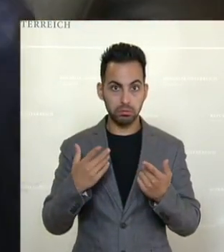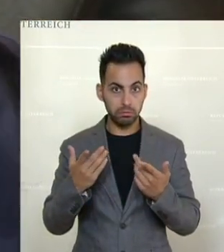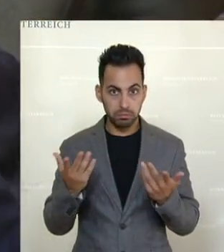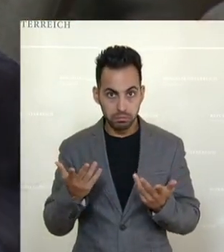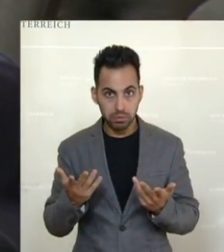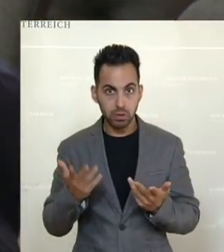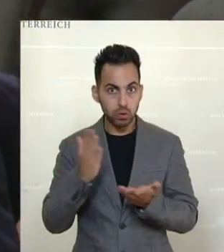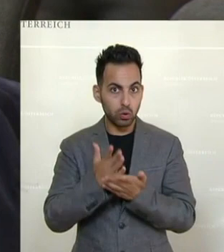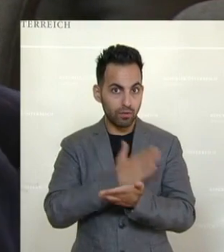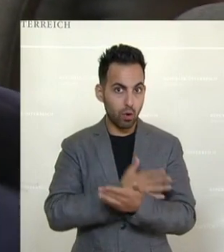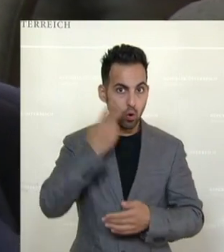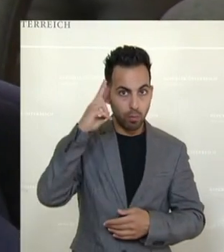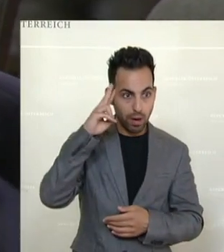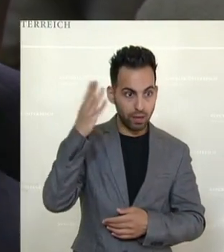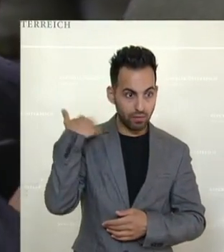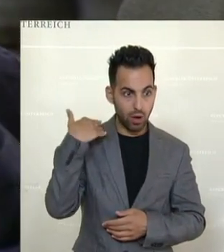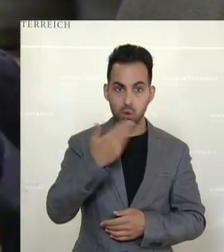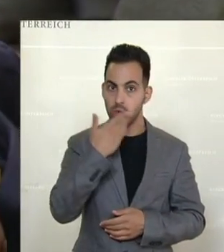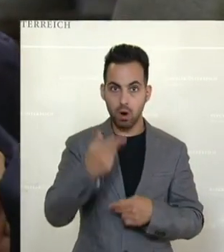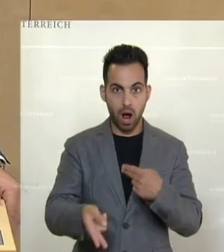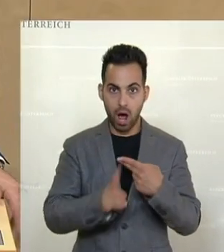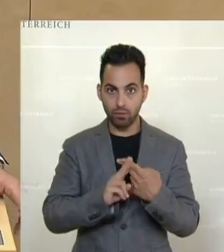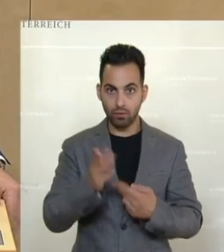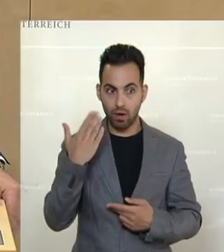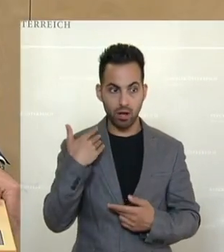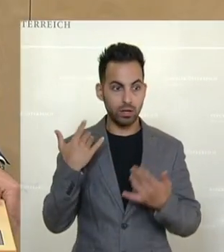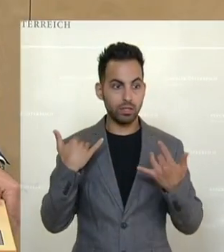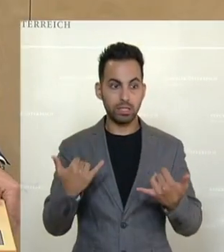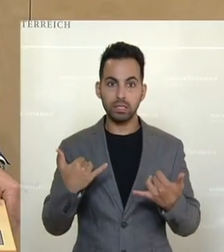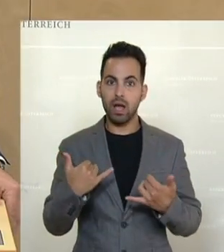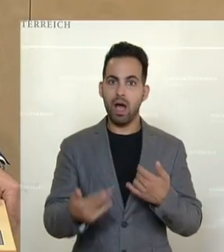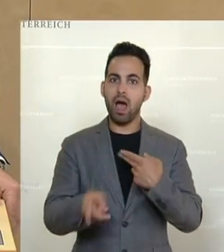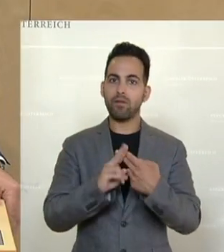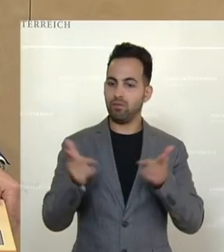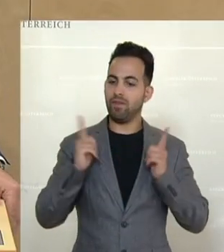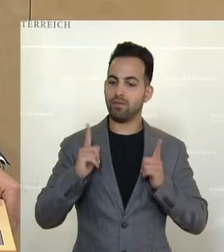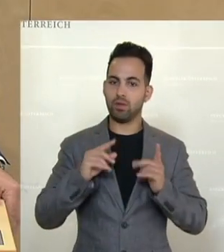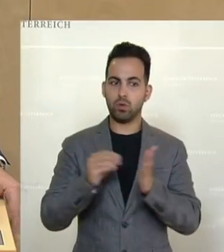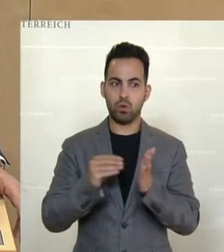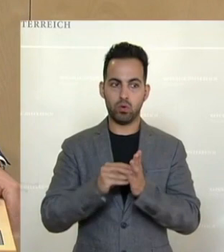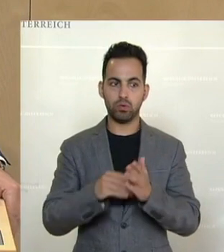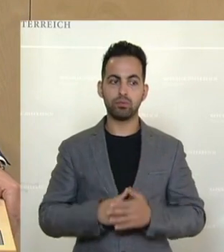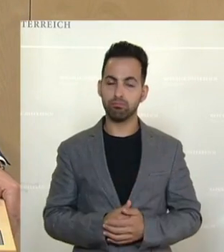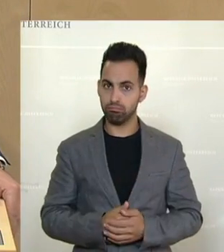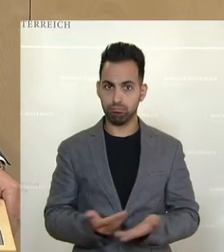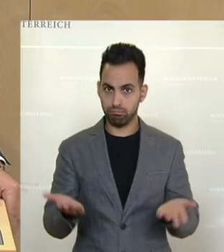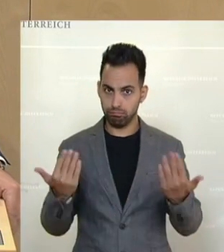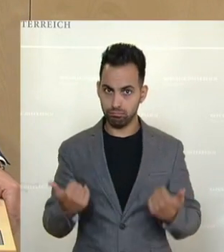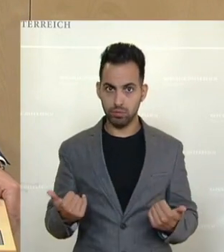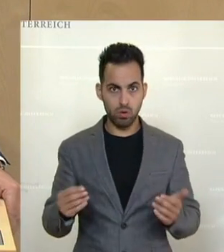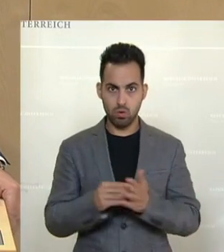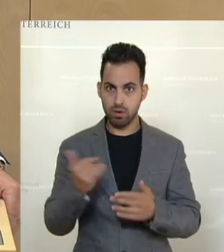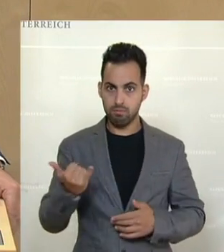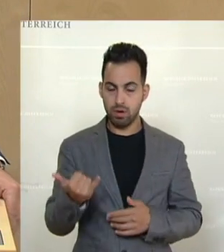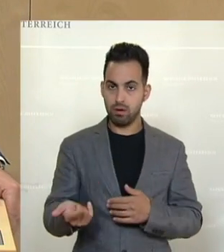Vorhinein Gedanken gemacht haben. Und so wie Sie dort die Antworten schuldig geblieben sind, bleiben Sie diese Antworten auch schuldig